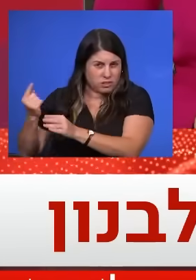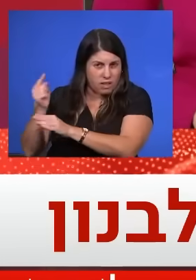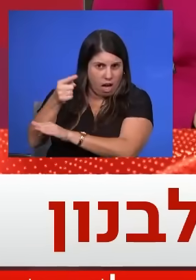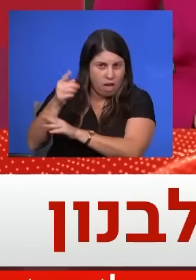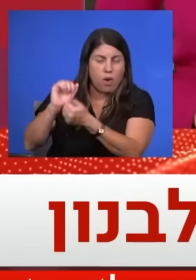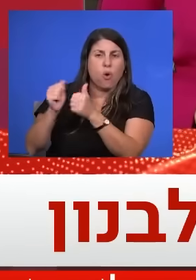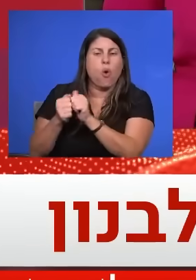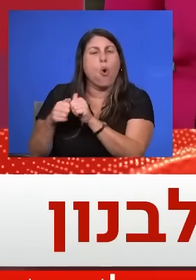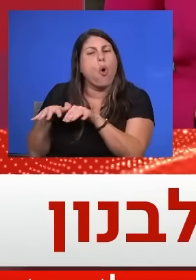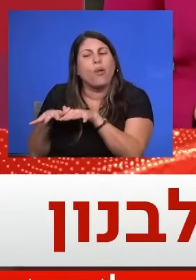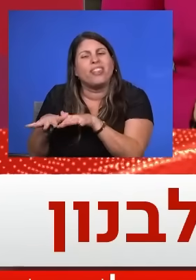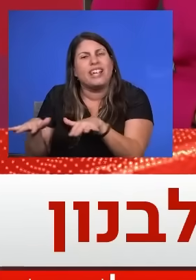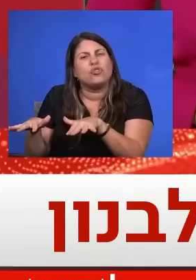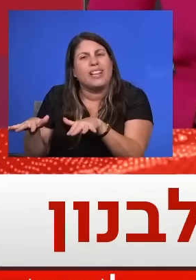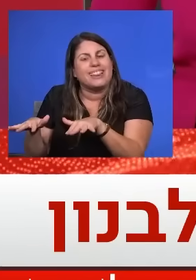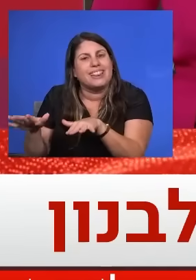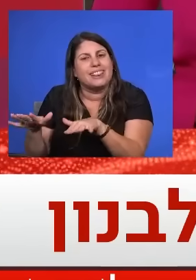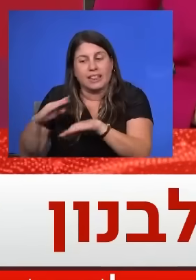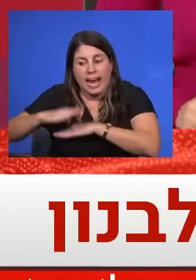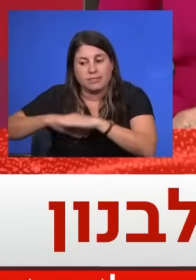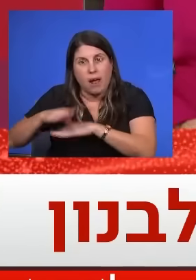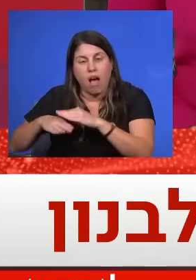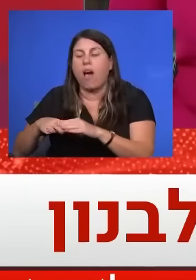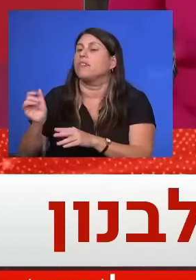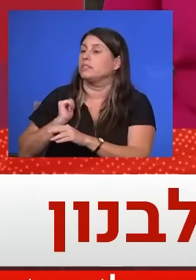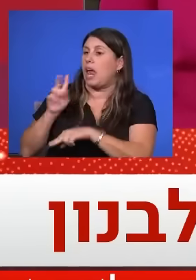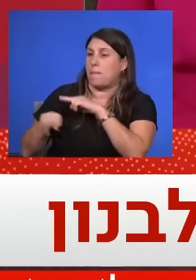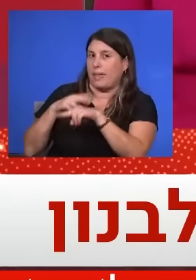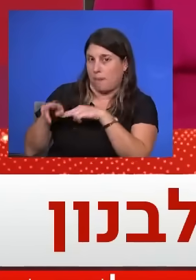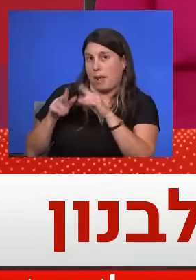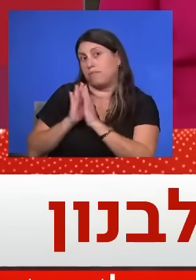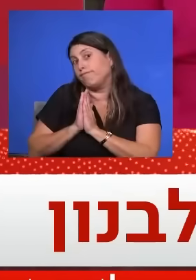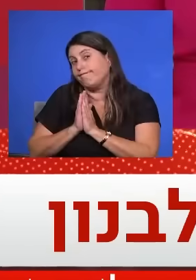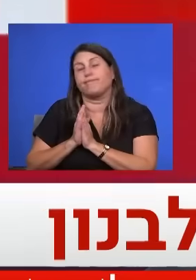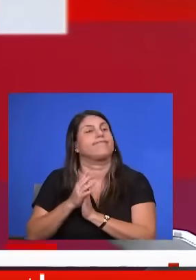חיזבאללה שצהל מטפל בה בימים האחרונים. רובי, תודה רבה.